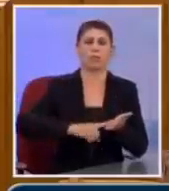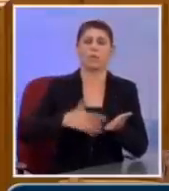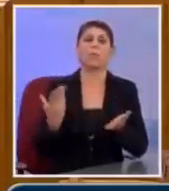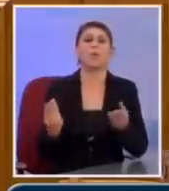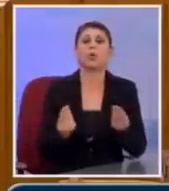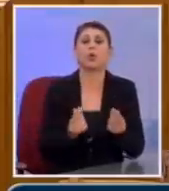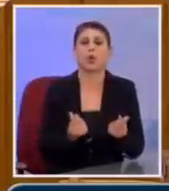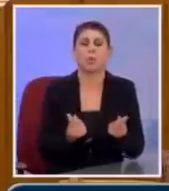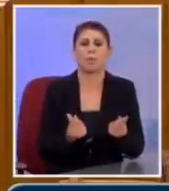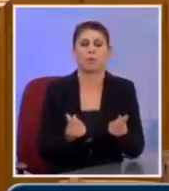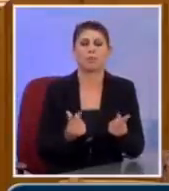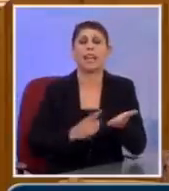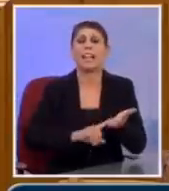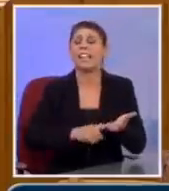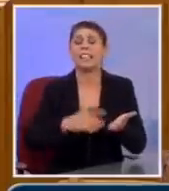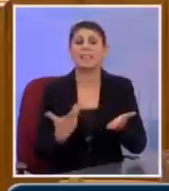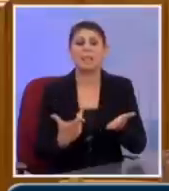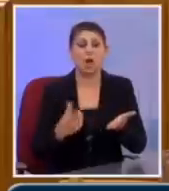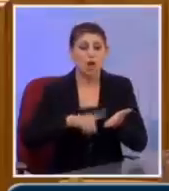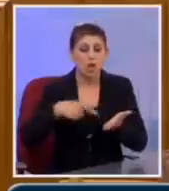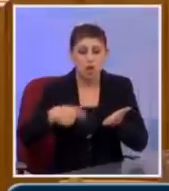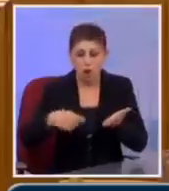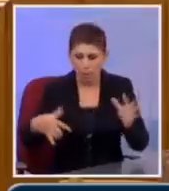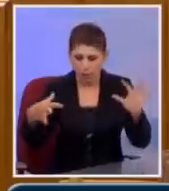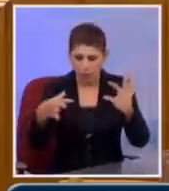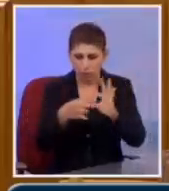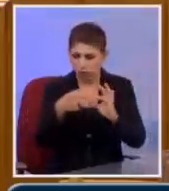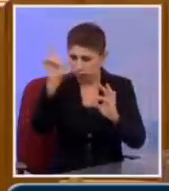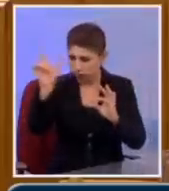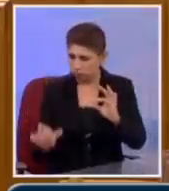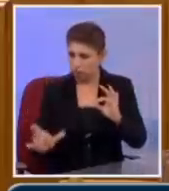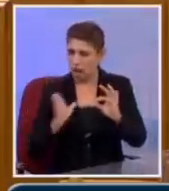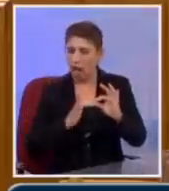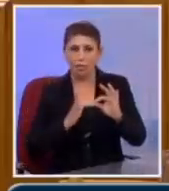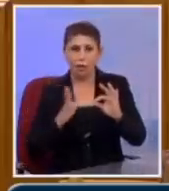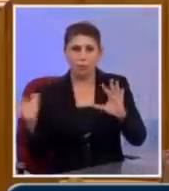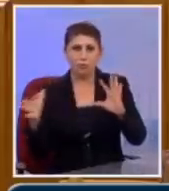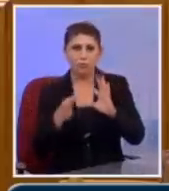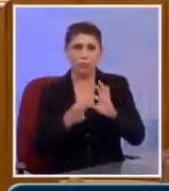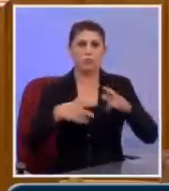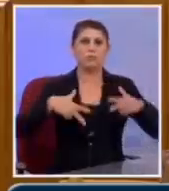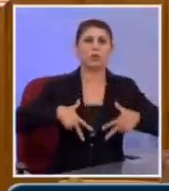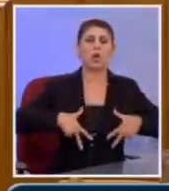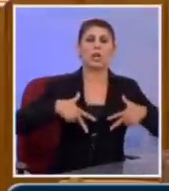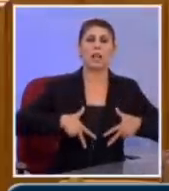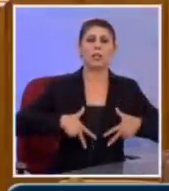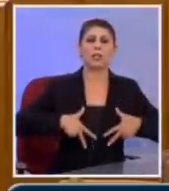είναι? Είναι ο νομικός δεσμός που συνδέει έναν άνθρωπο με το κράτος στο λαό του